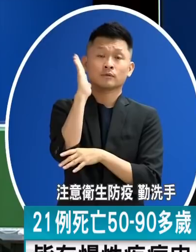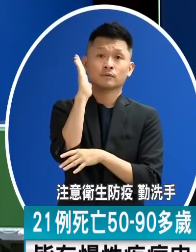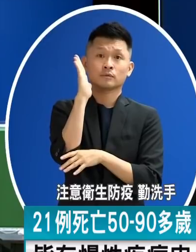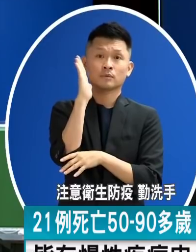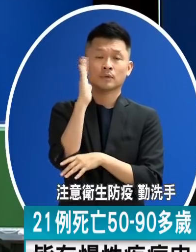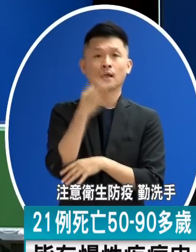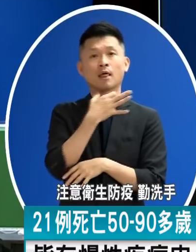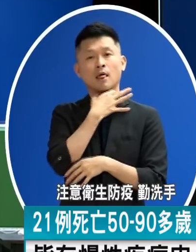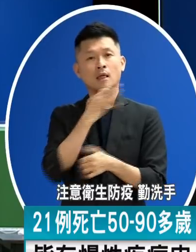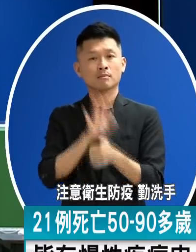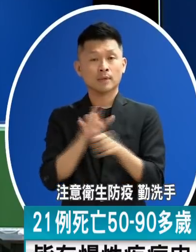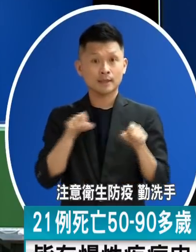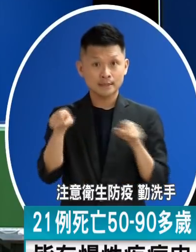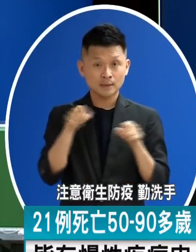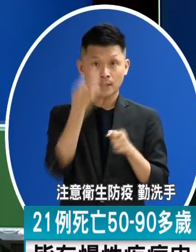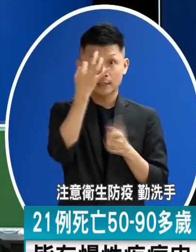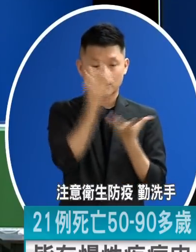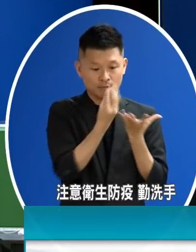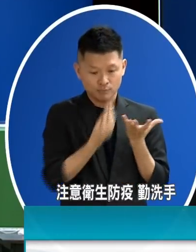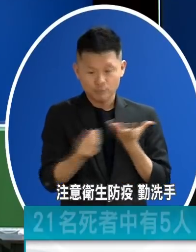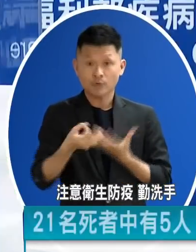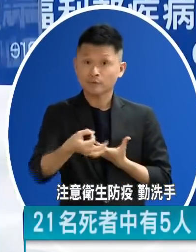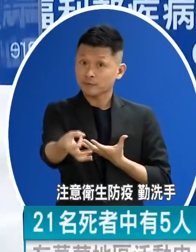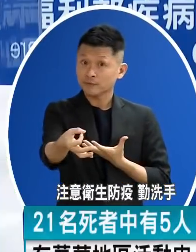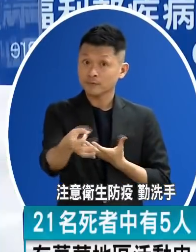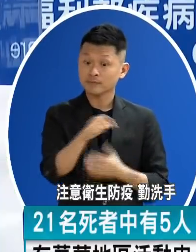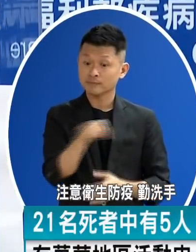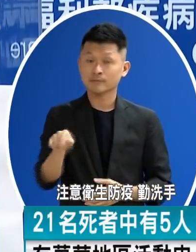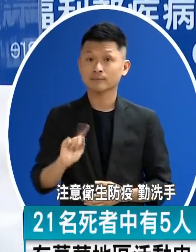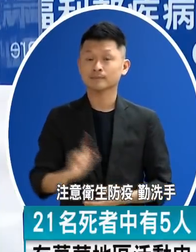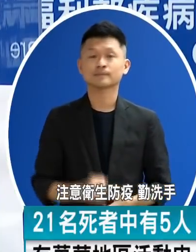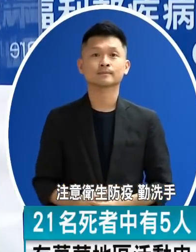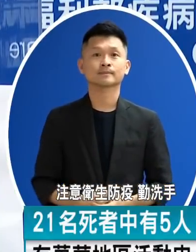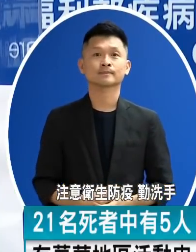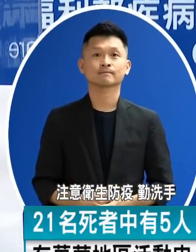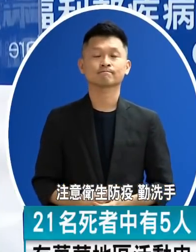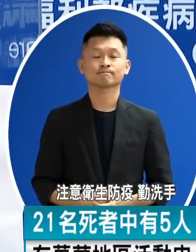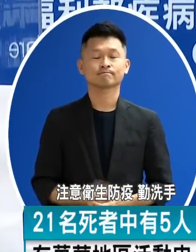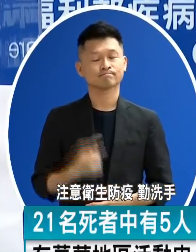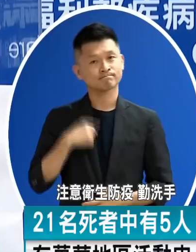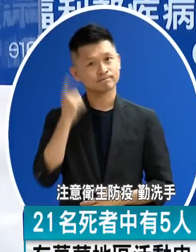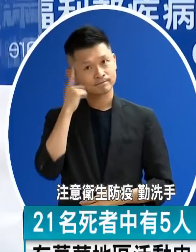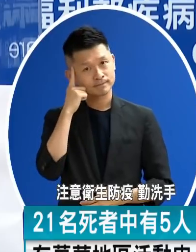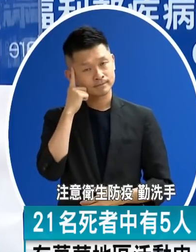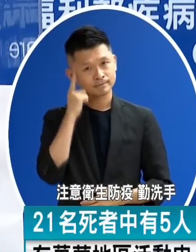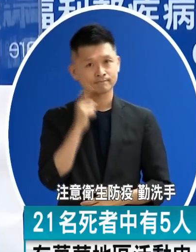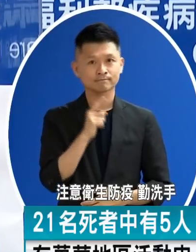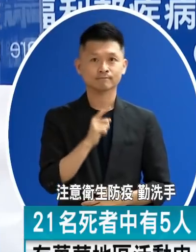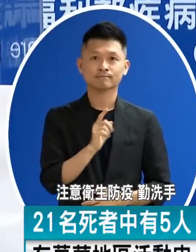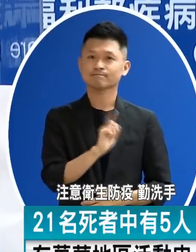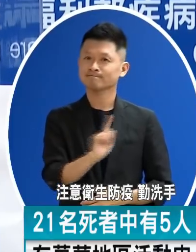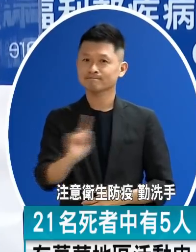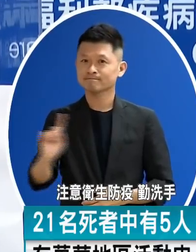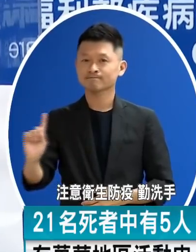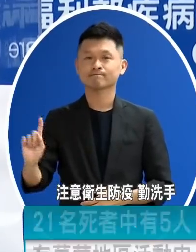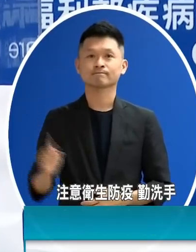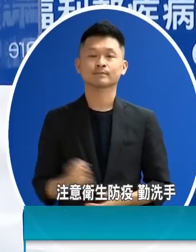这边会用纾困预算来处理？谢谢。 好。在这里面当然我想不管怎么样，当然有很